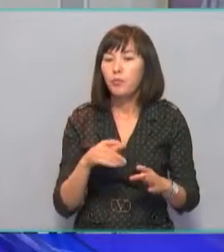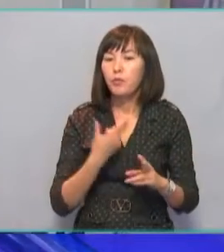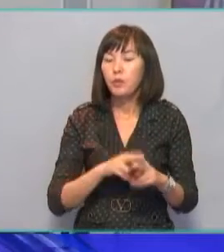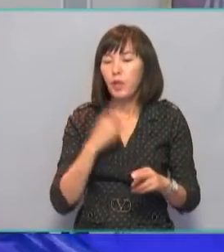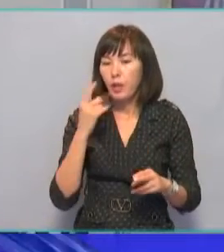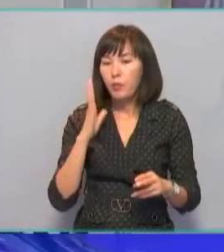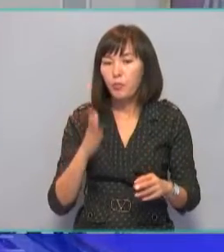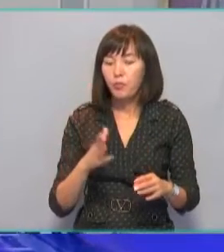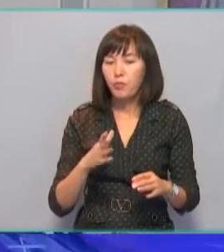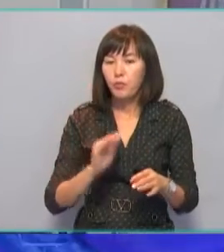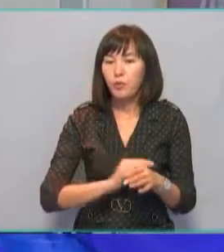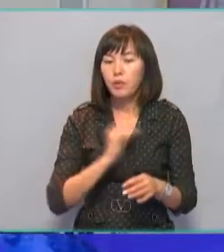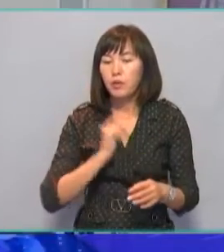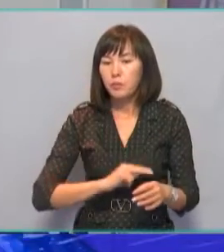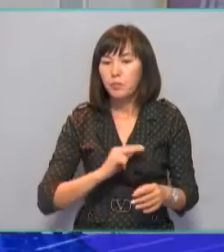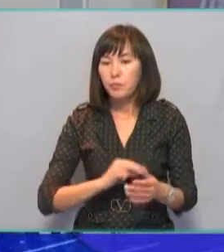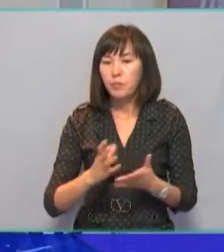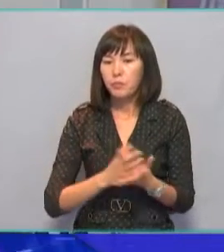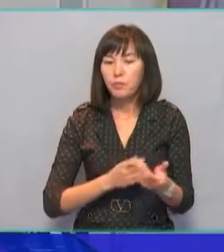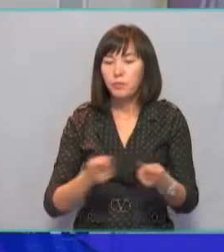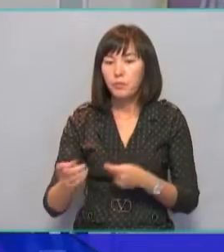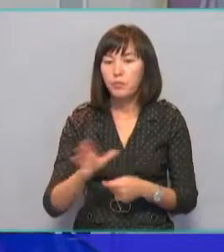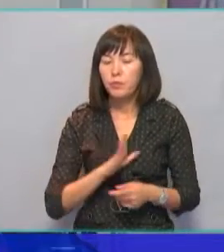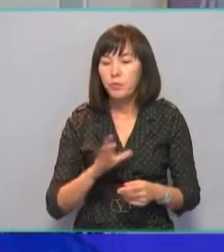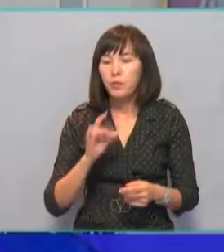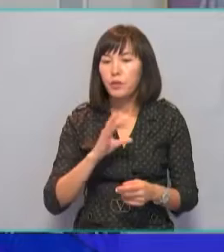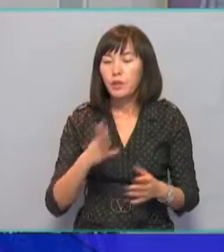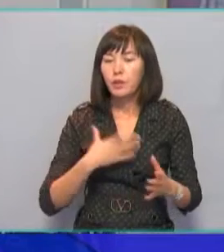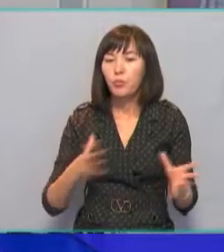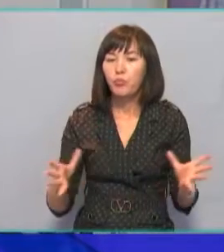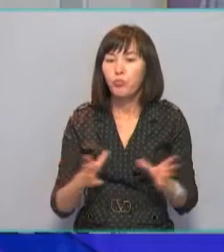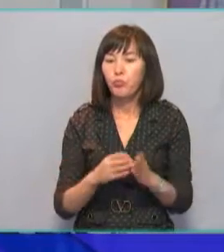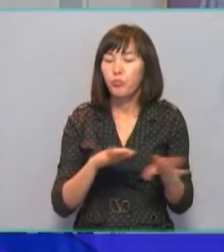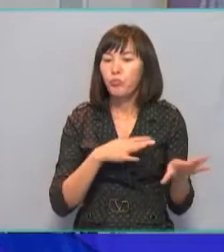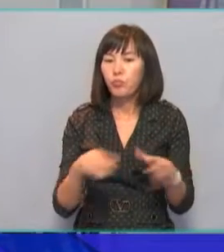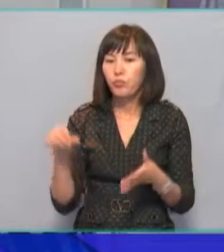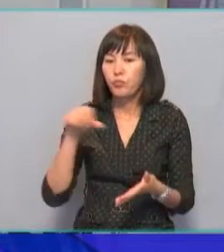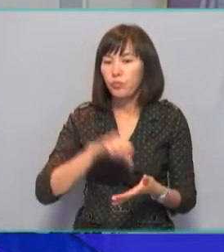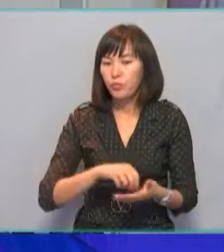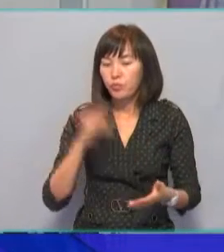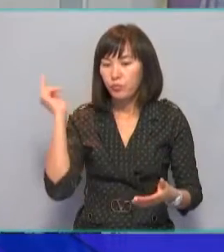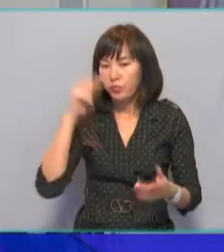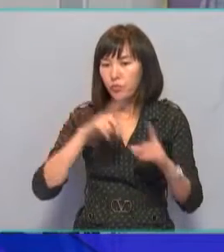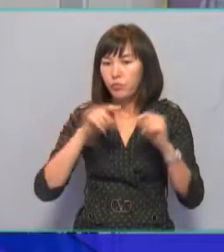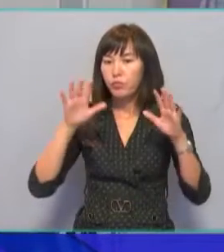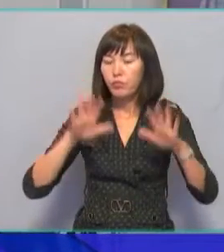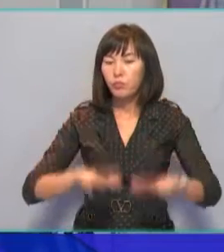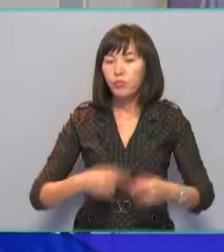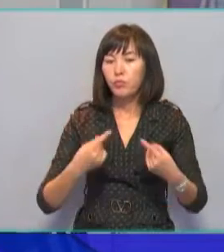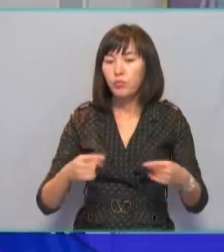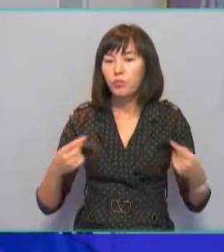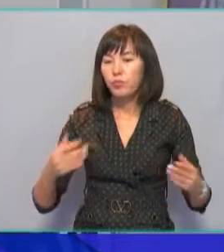Атап айтар болсақ, қайырымдылық қорларын ұйымдастырдық. Арыс біз біргеміз акциясына қатыстық. Білім мекемелерінде де